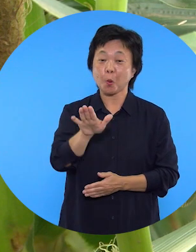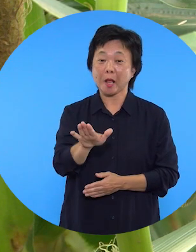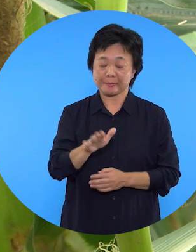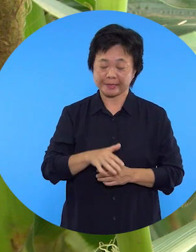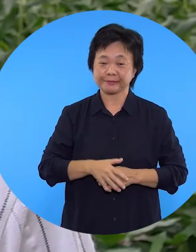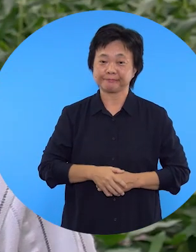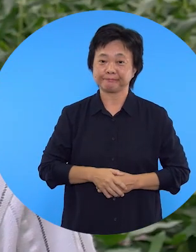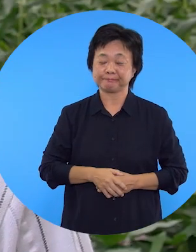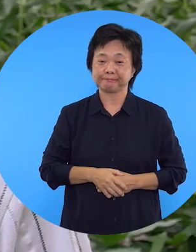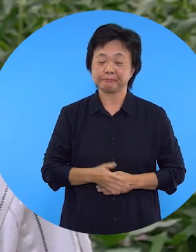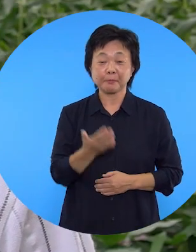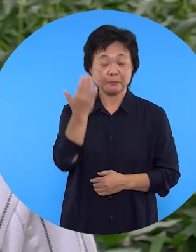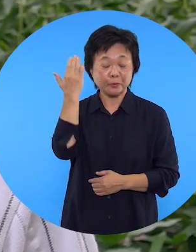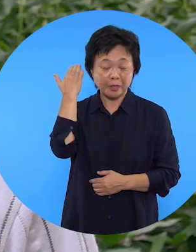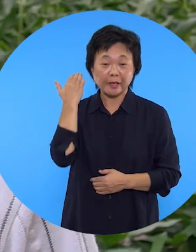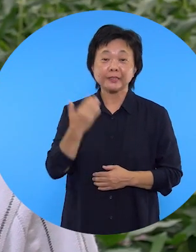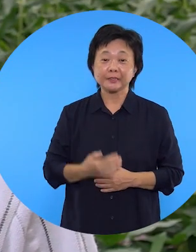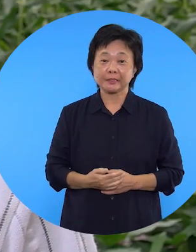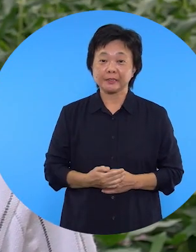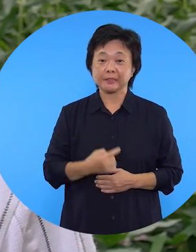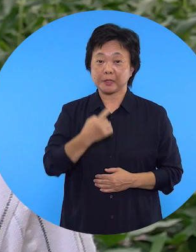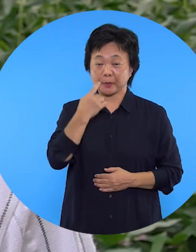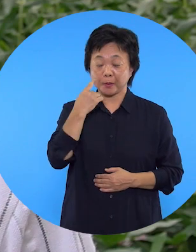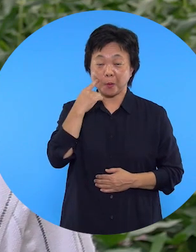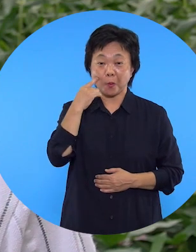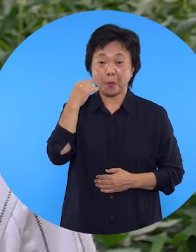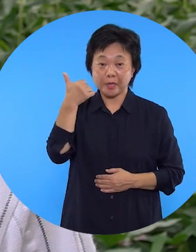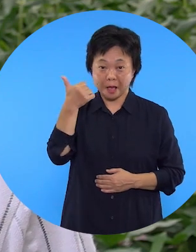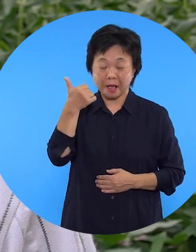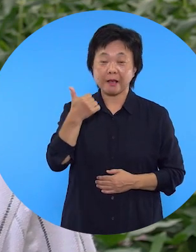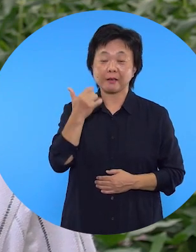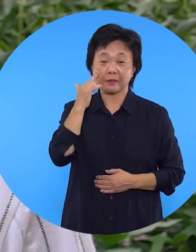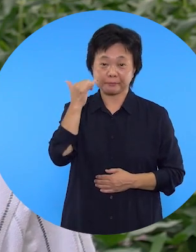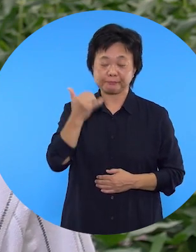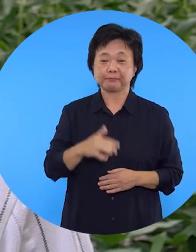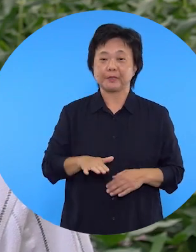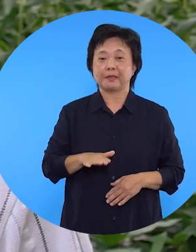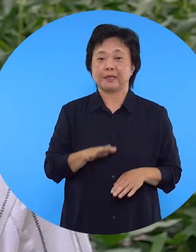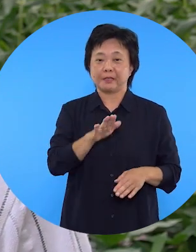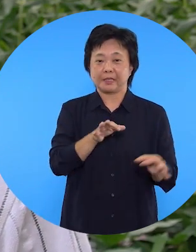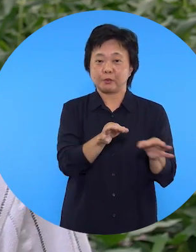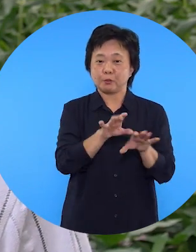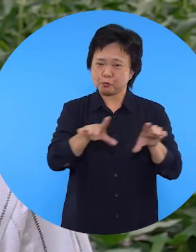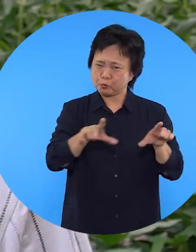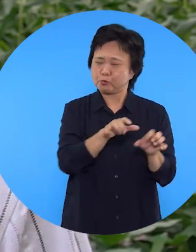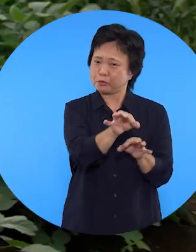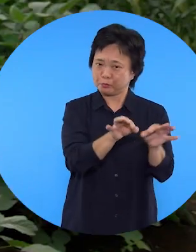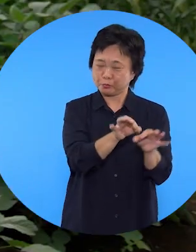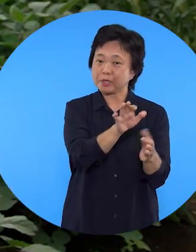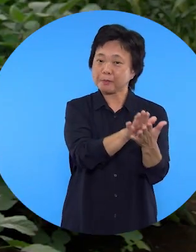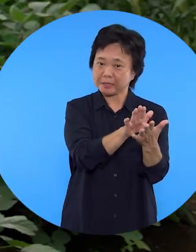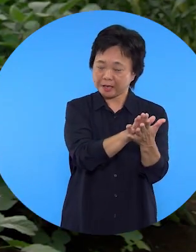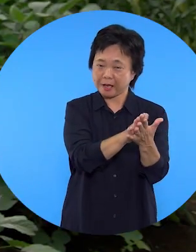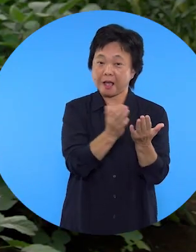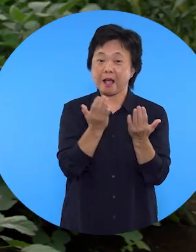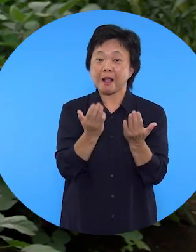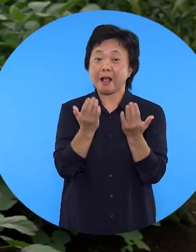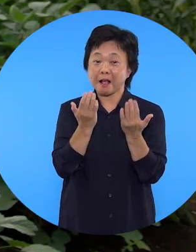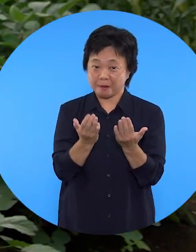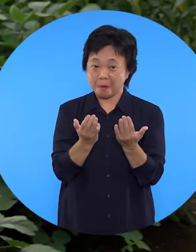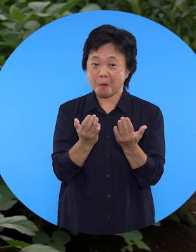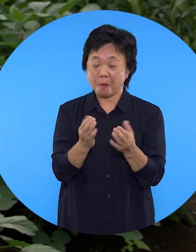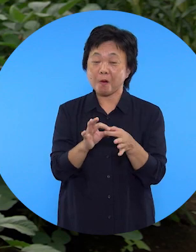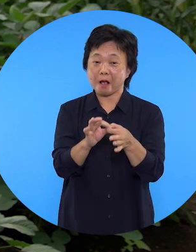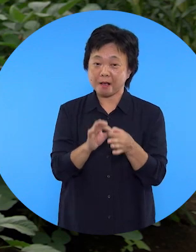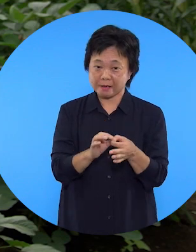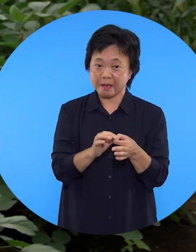かもともとはあの私の親がやってた時はすべて市場出荷でした学校入れる経緯は私